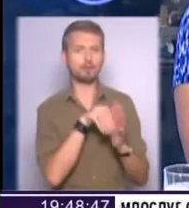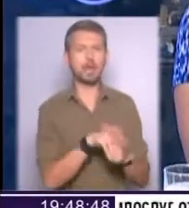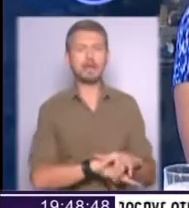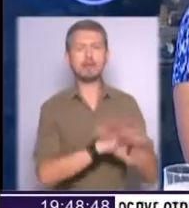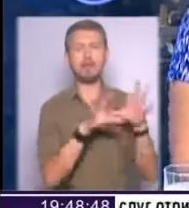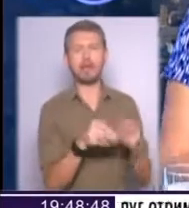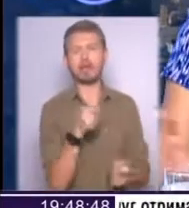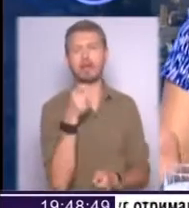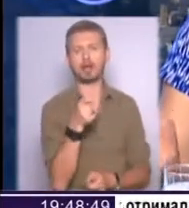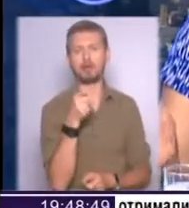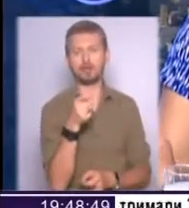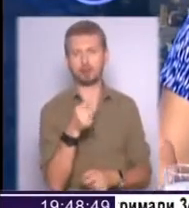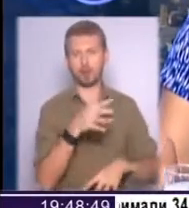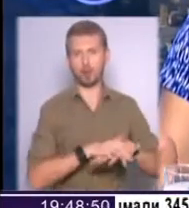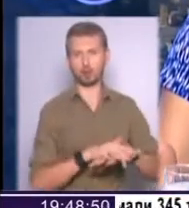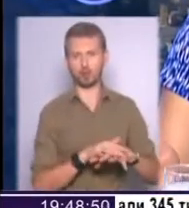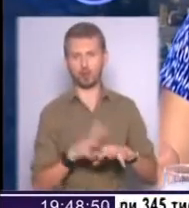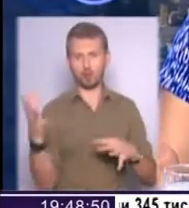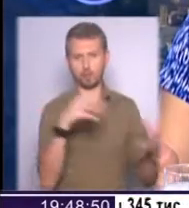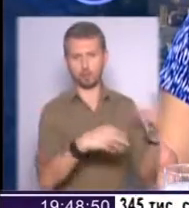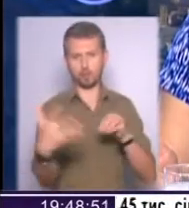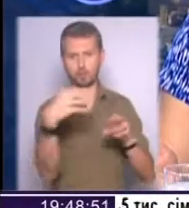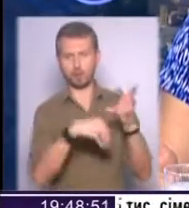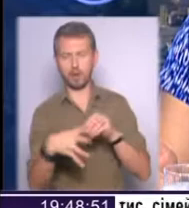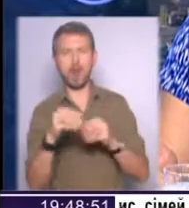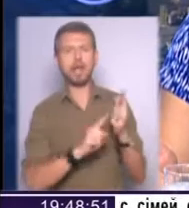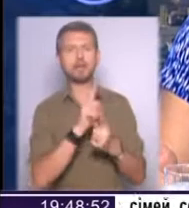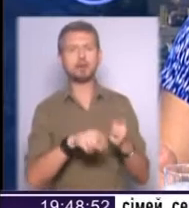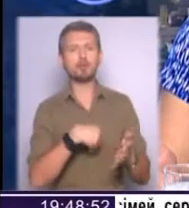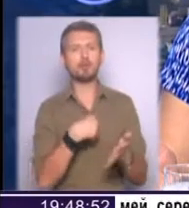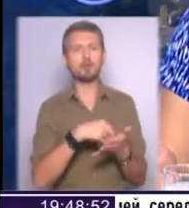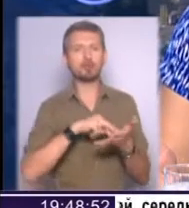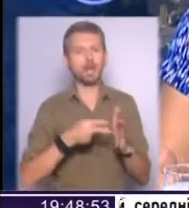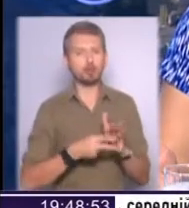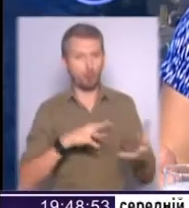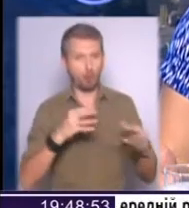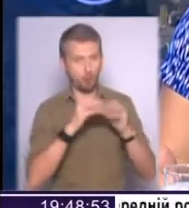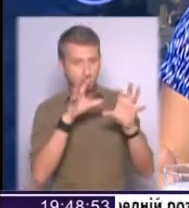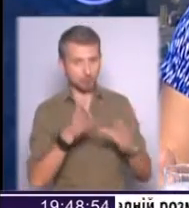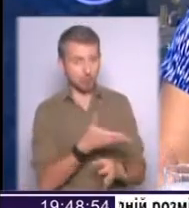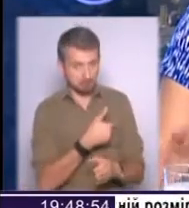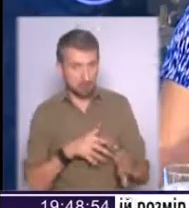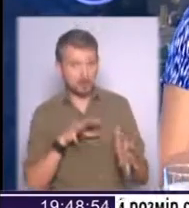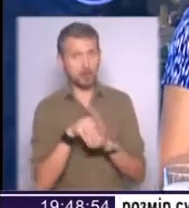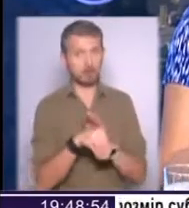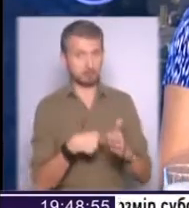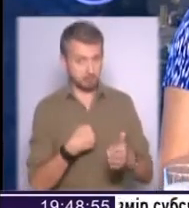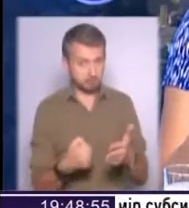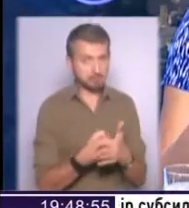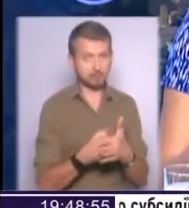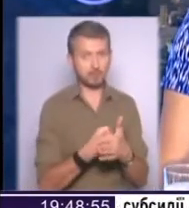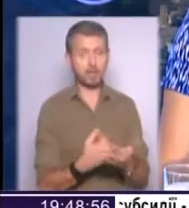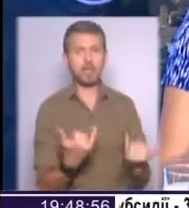казначейський рахунок. А з змінами до бюджетного кодексу, який ми внесли, чого соромитись цього,